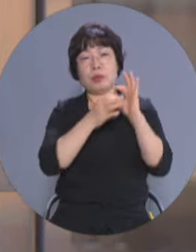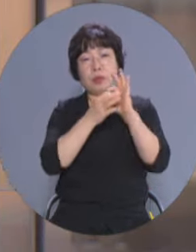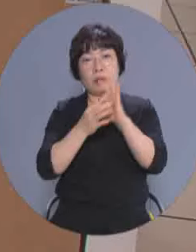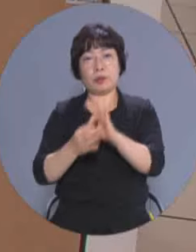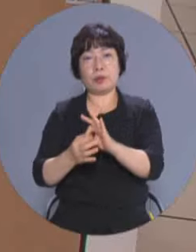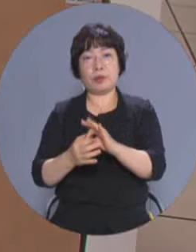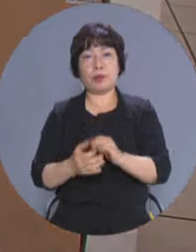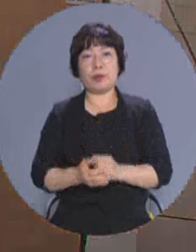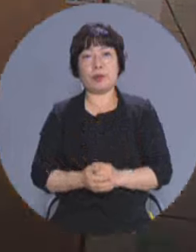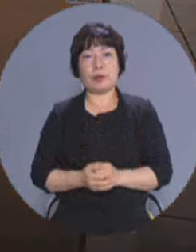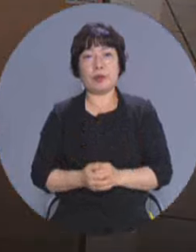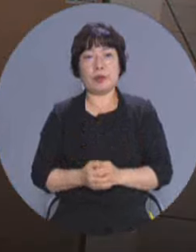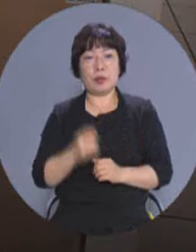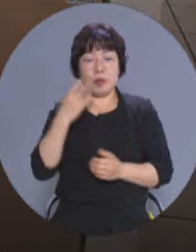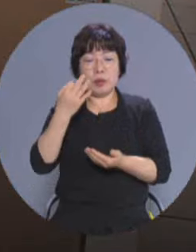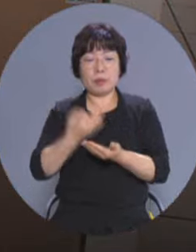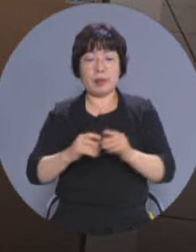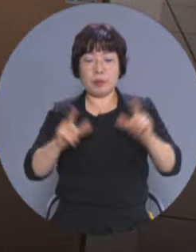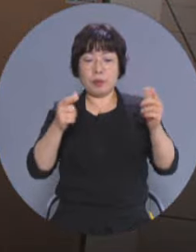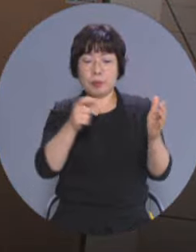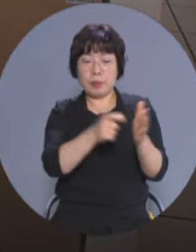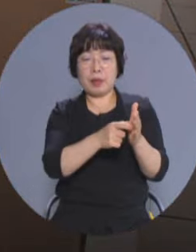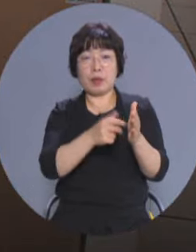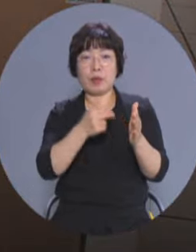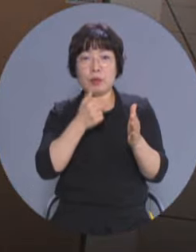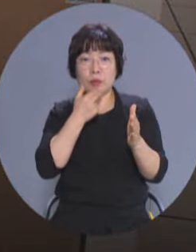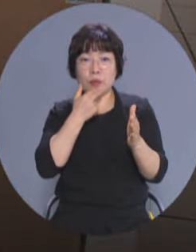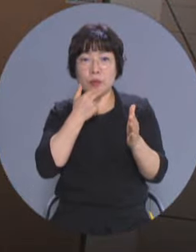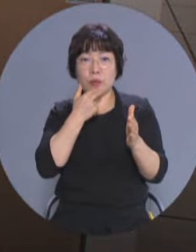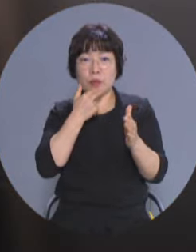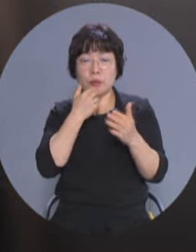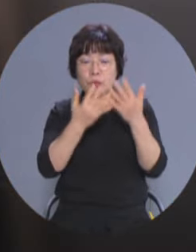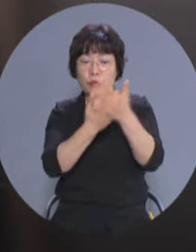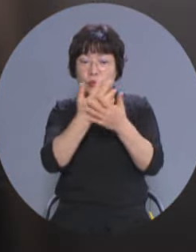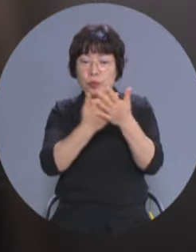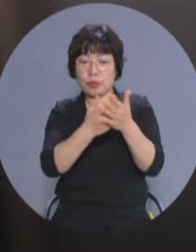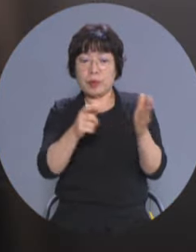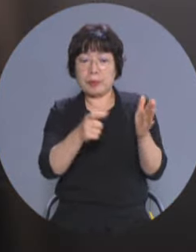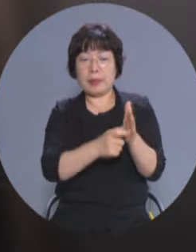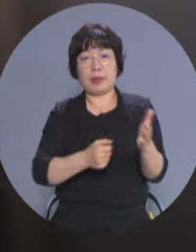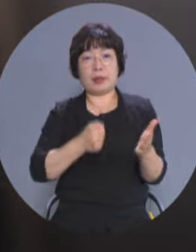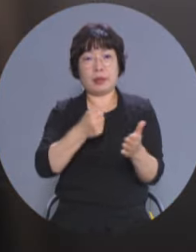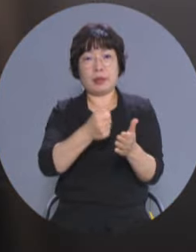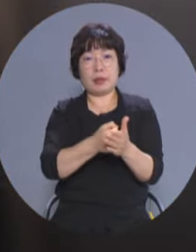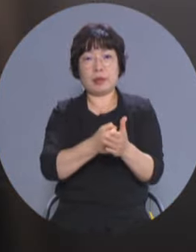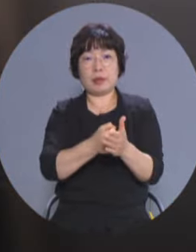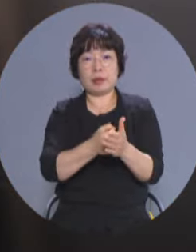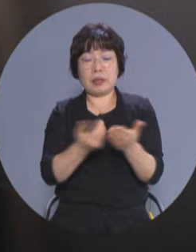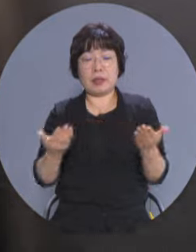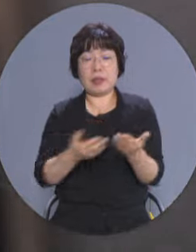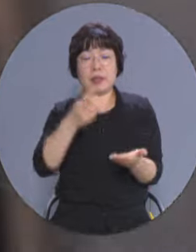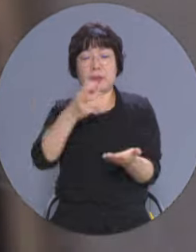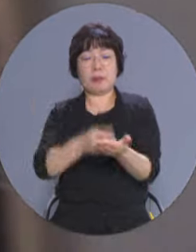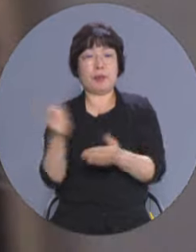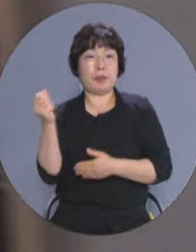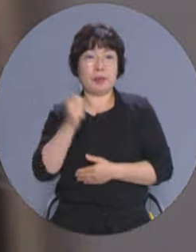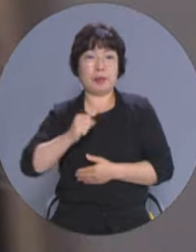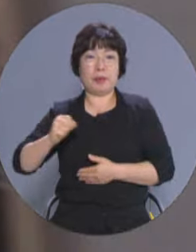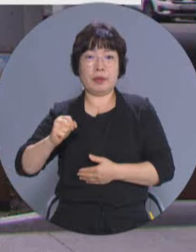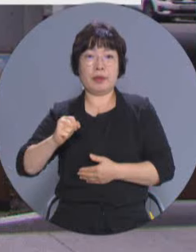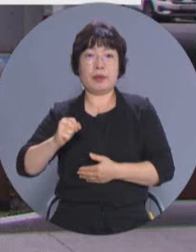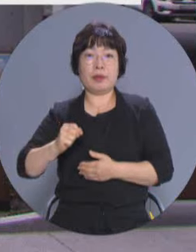했거든요. 임금 날짜를 구체적으로 특정하지 않고 추상적으로 시기를 정하는 건 엄연한 근로기준법